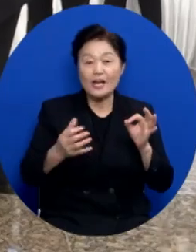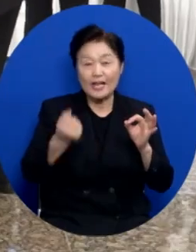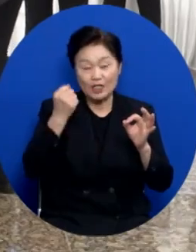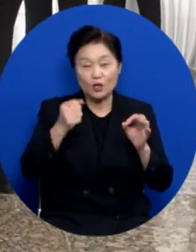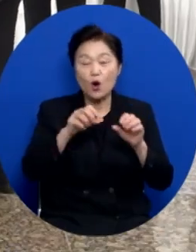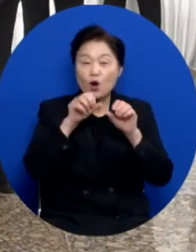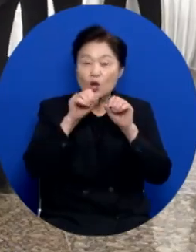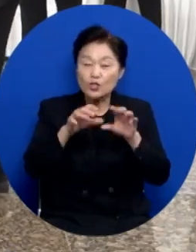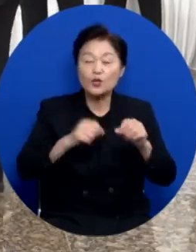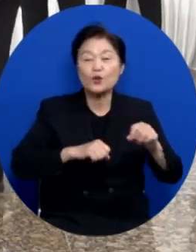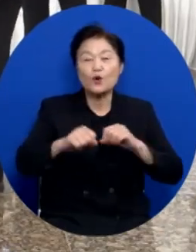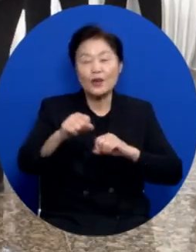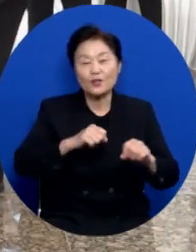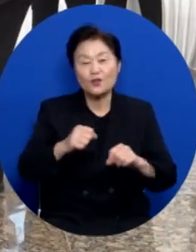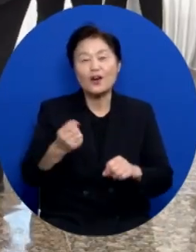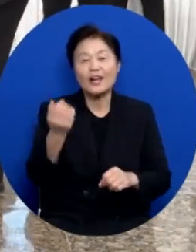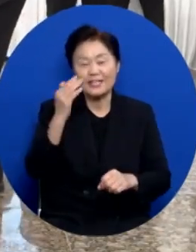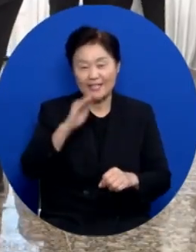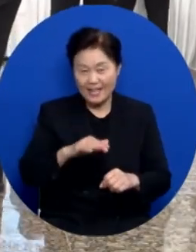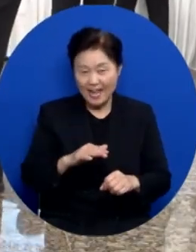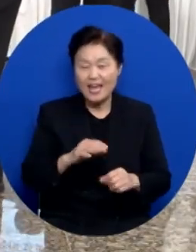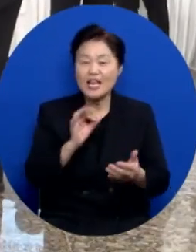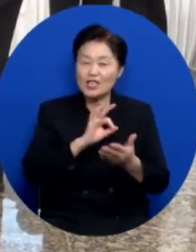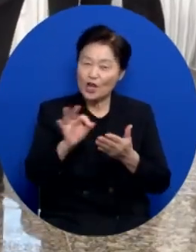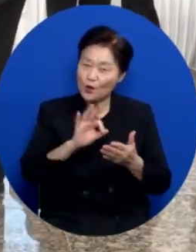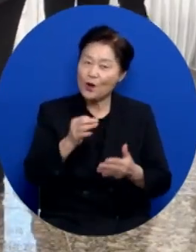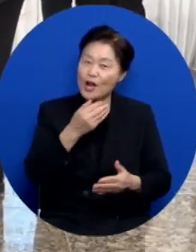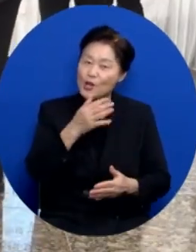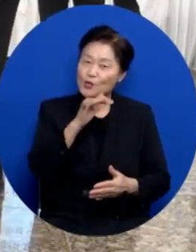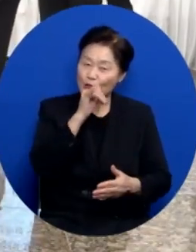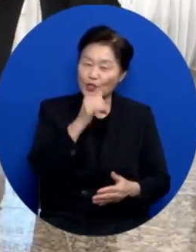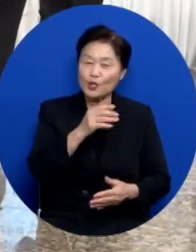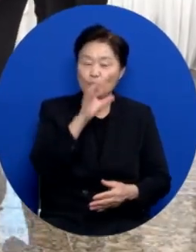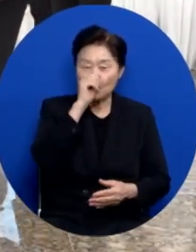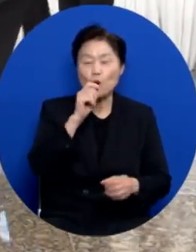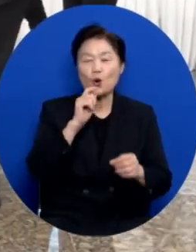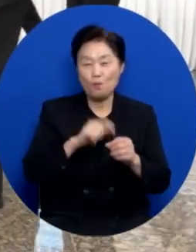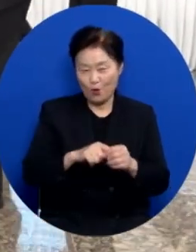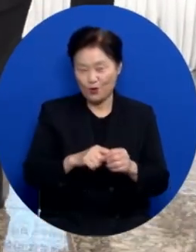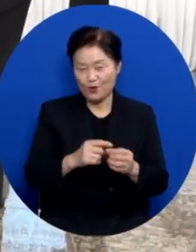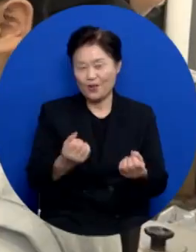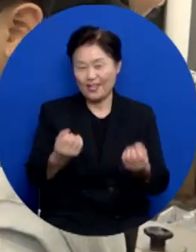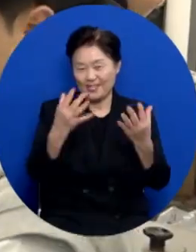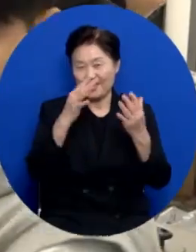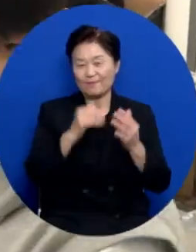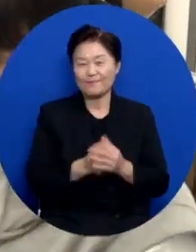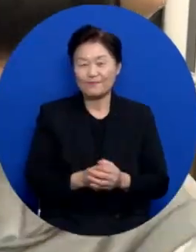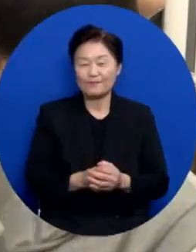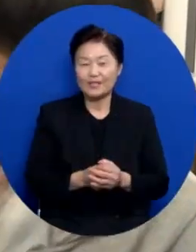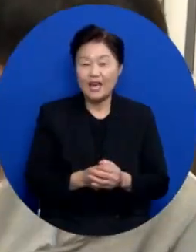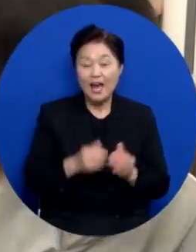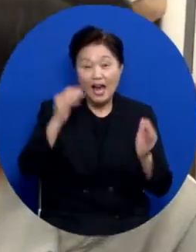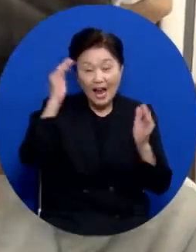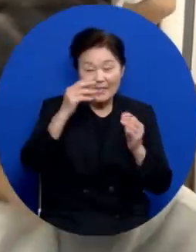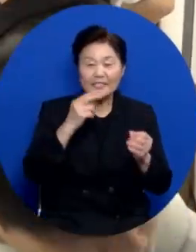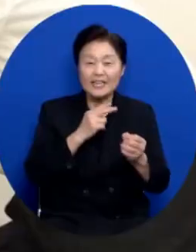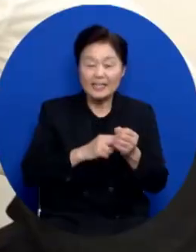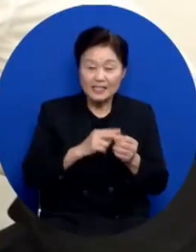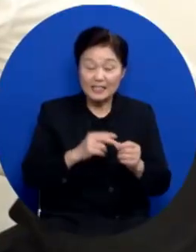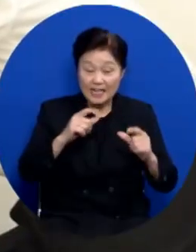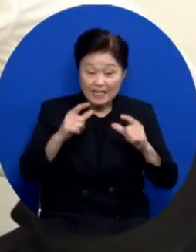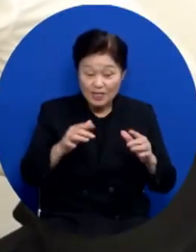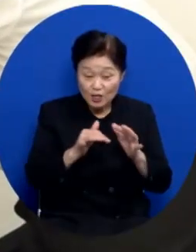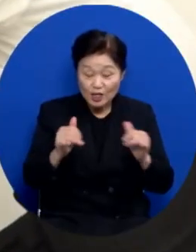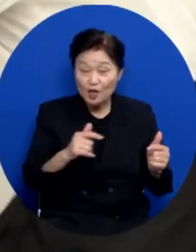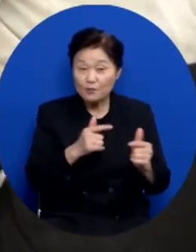우리가 선교 활동하는데 또 우리가 또 사용하는 좋은 취지로 행사를 하고 있습니다. 재학생과 교직원, 지역 주민을